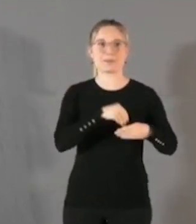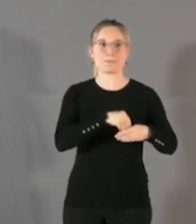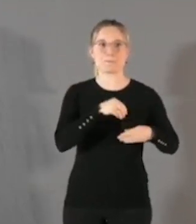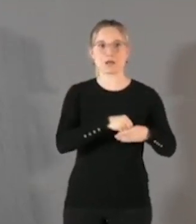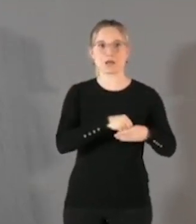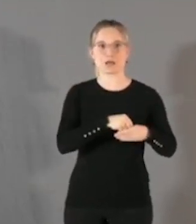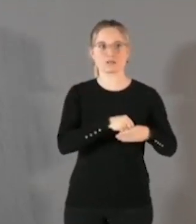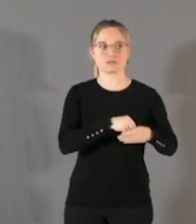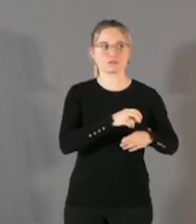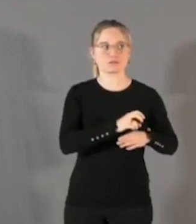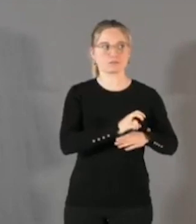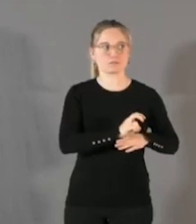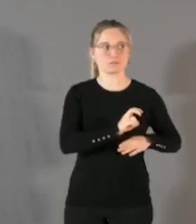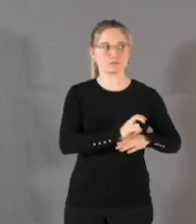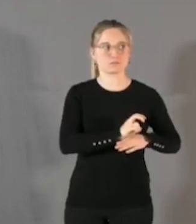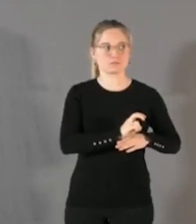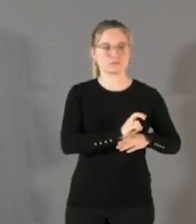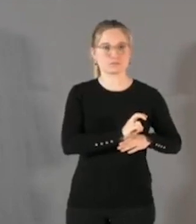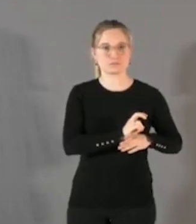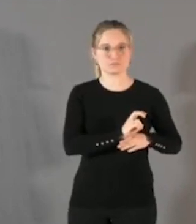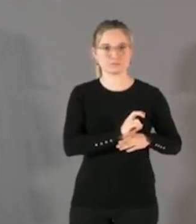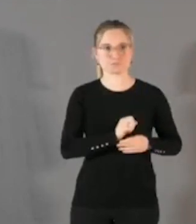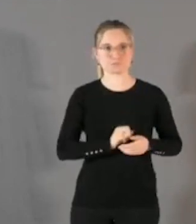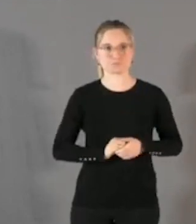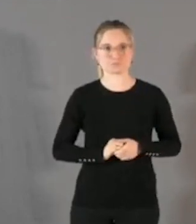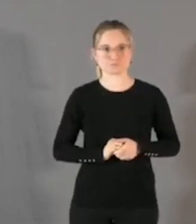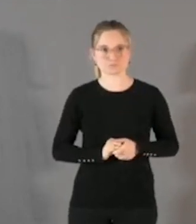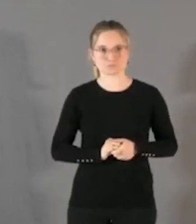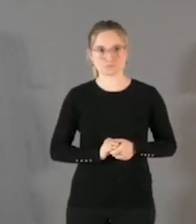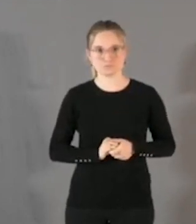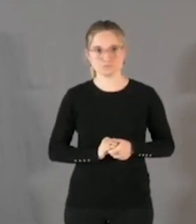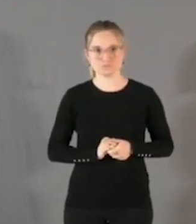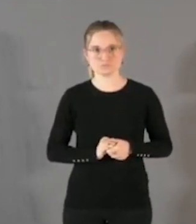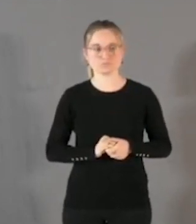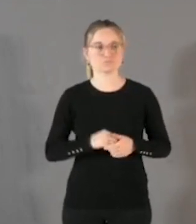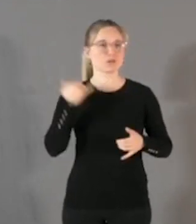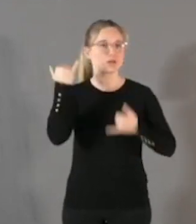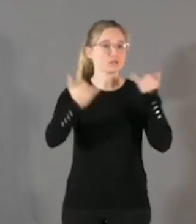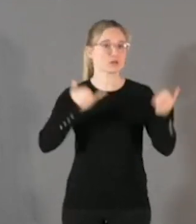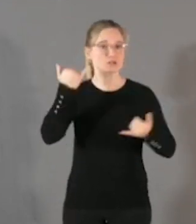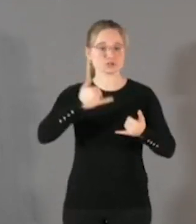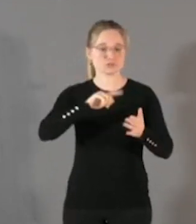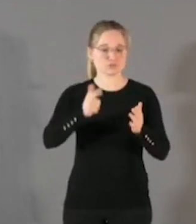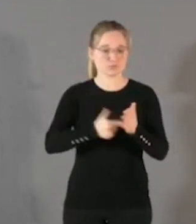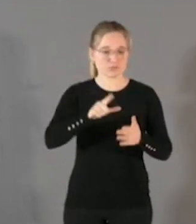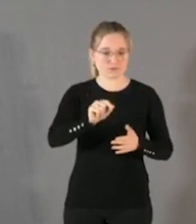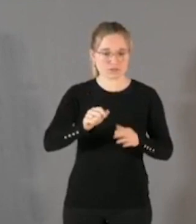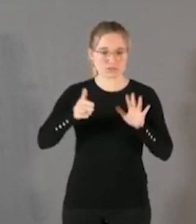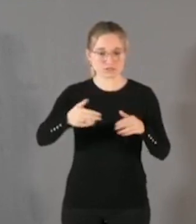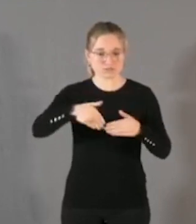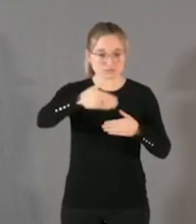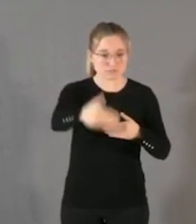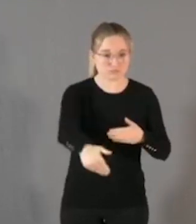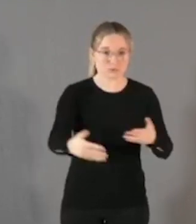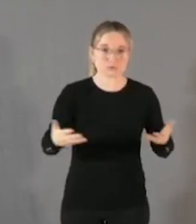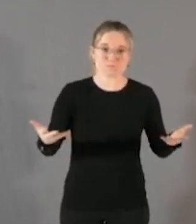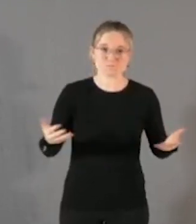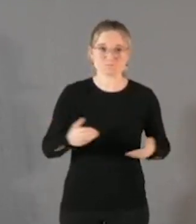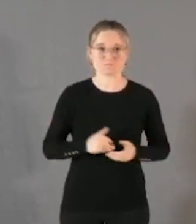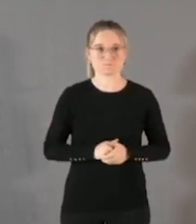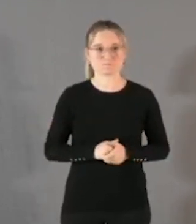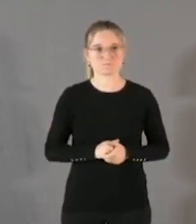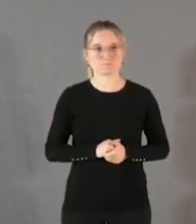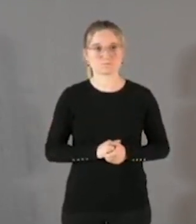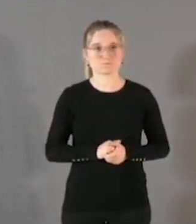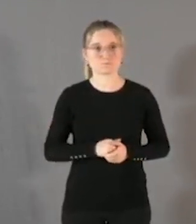perd 5 points d'épargne brute, je vous laisse deviner où on en sera en 2026. Vous recevez seulement 61